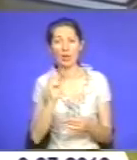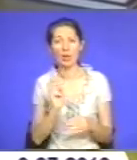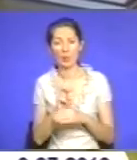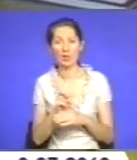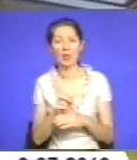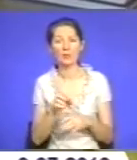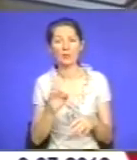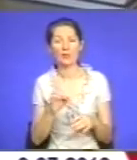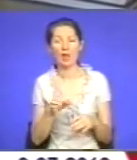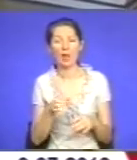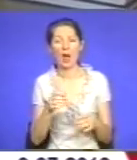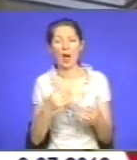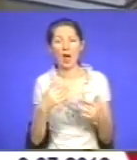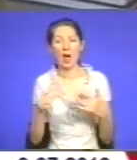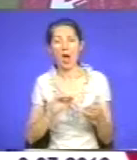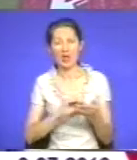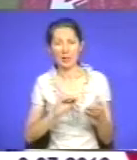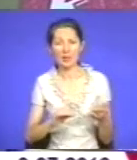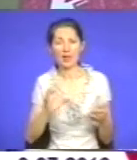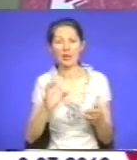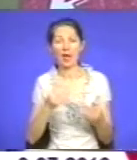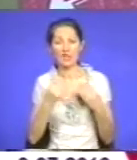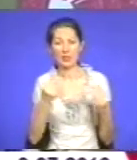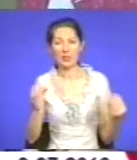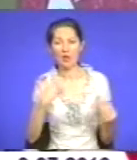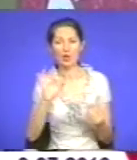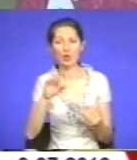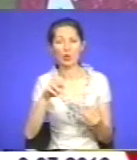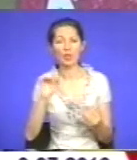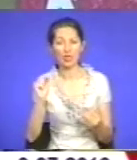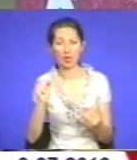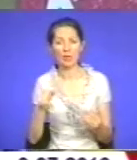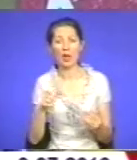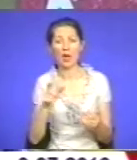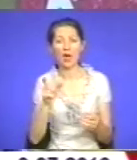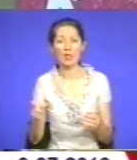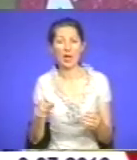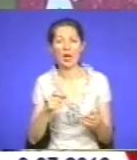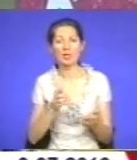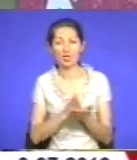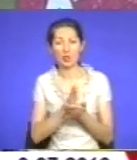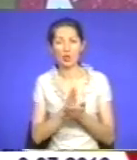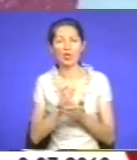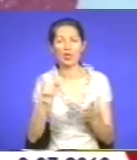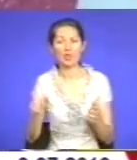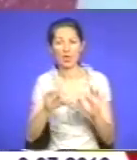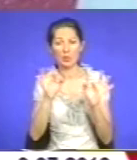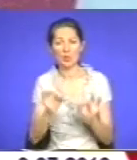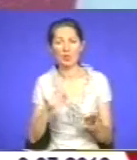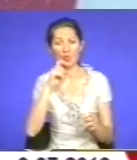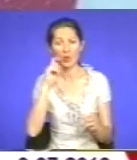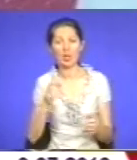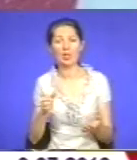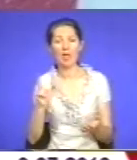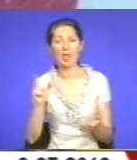Режисер-постановник вистави «Сотниківна», заслужений діяч мистецтв України, лауреат Міжнародної літературно-мистецької та громадсько-політичної премії